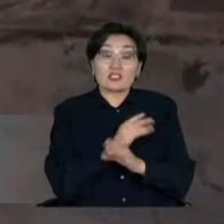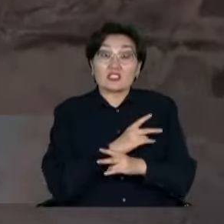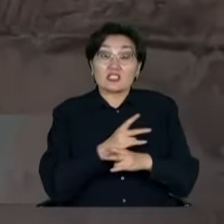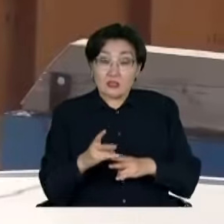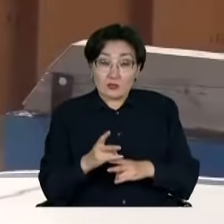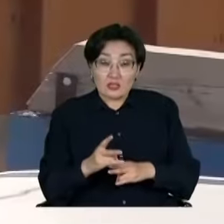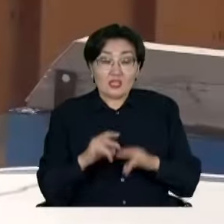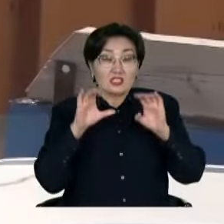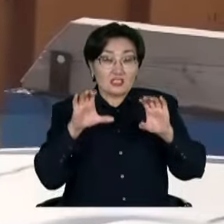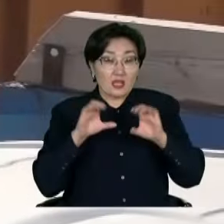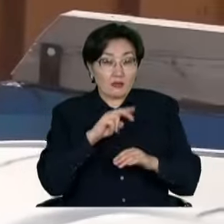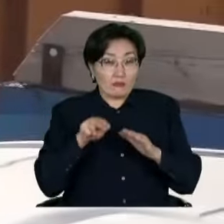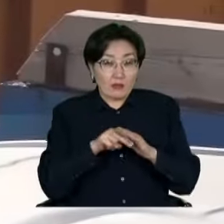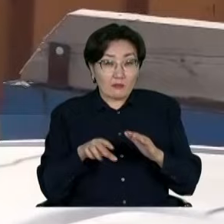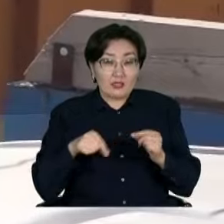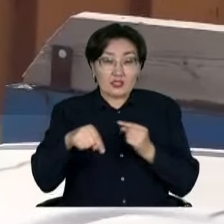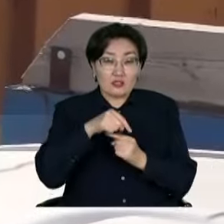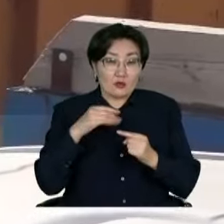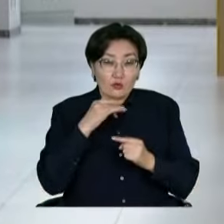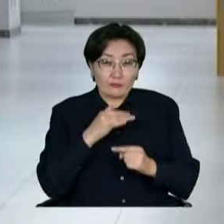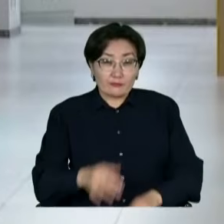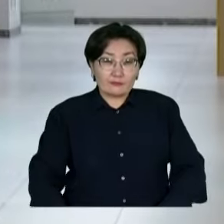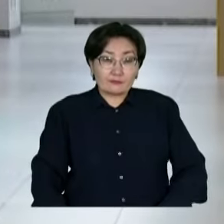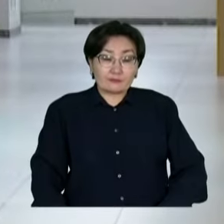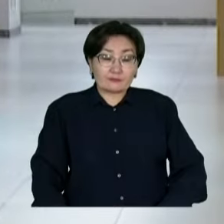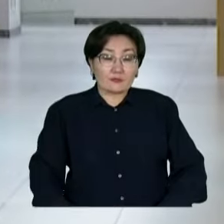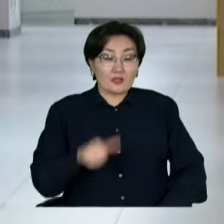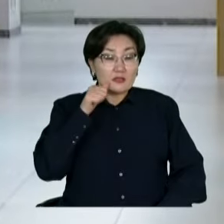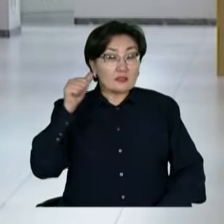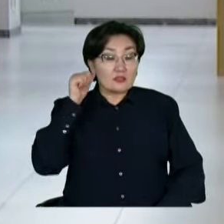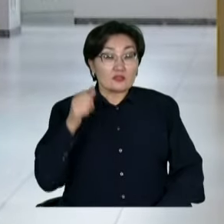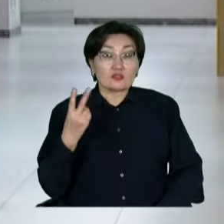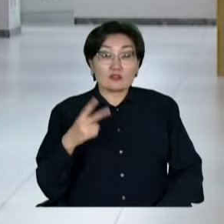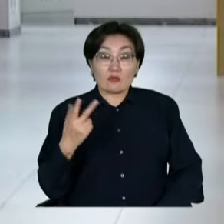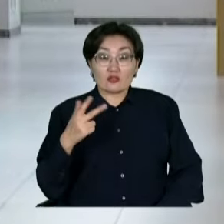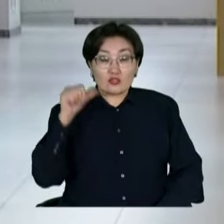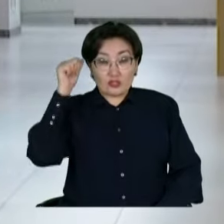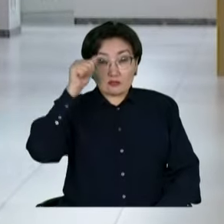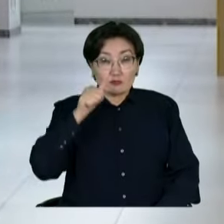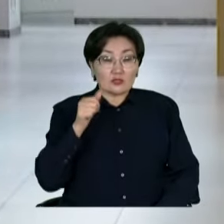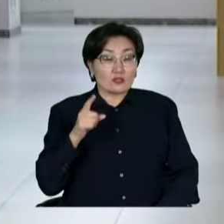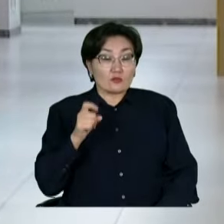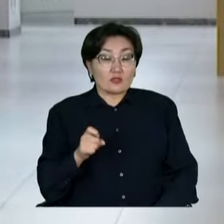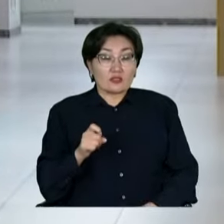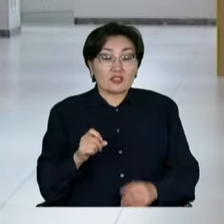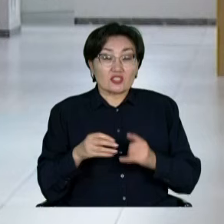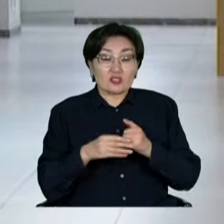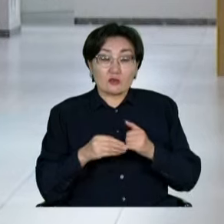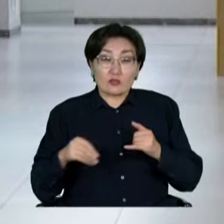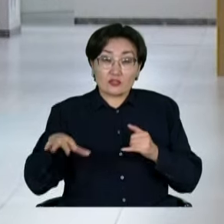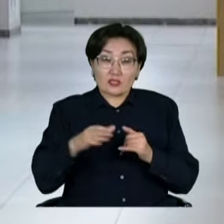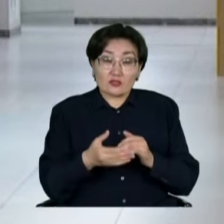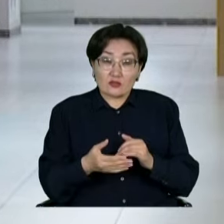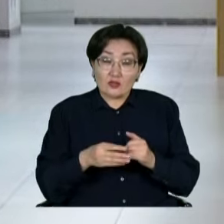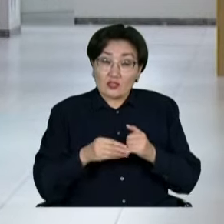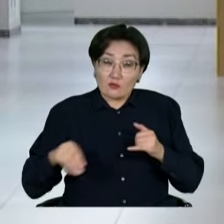тигізіп, заңға бағынбайтындар көп көрінеді. Өткен жыл 23-ші жылы 100 кен орынға зерделеу